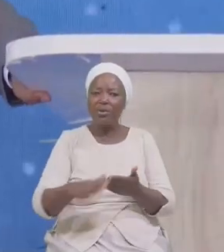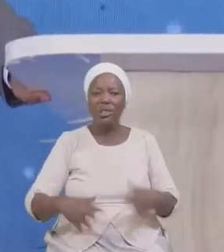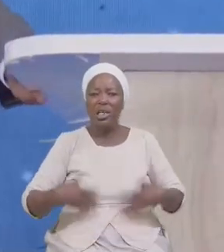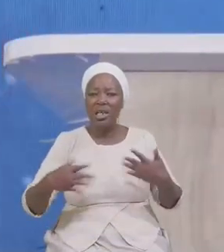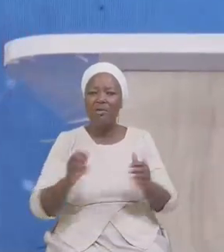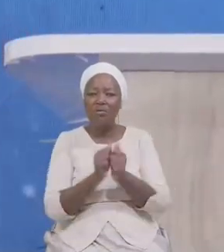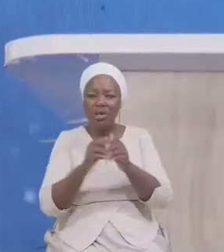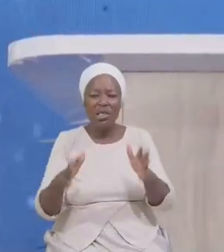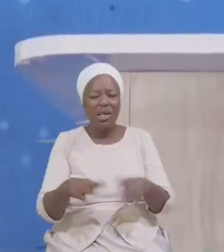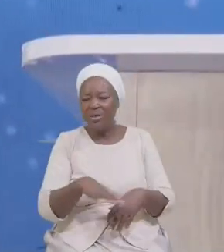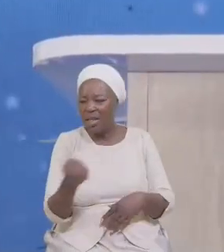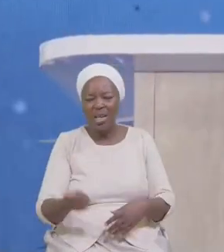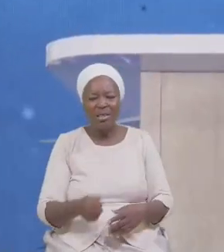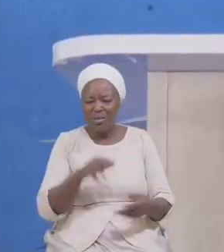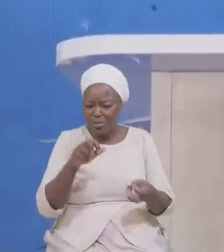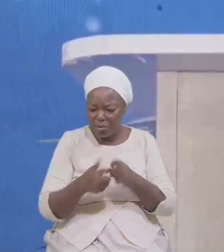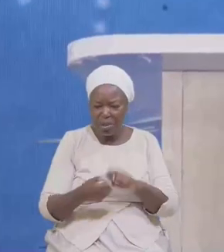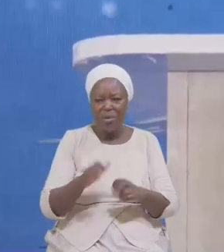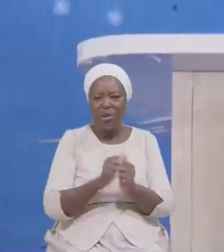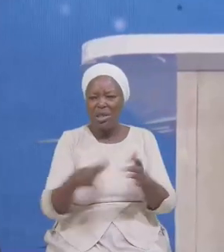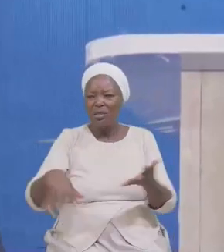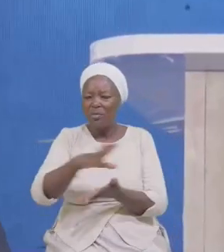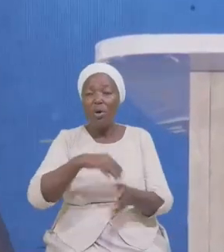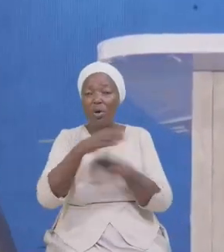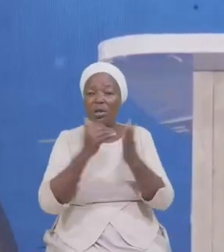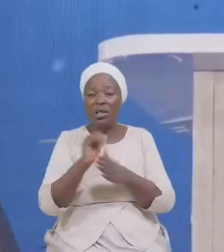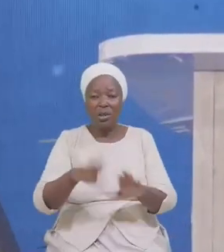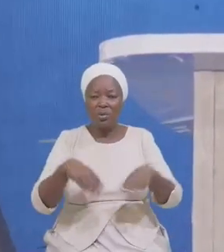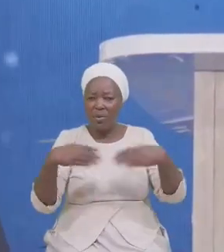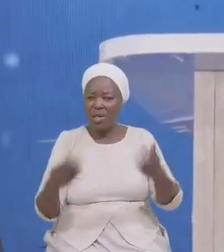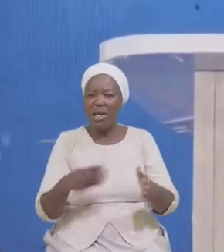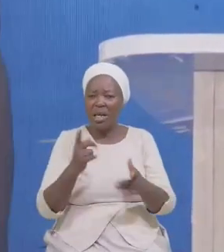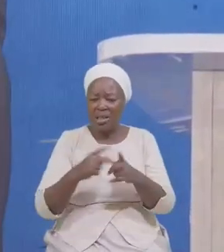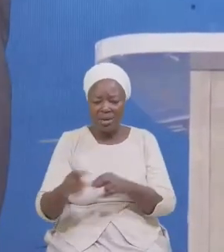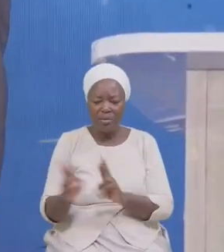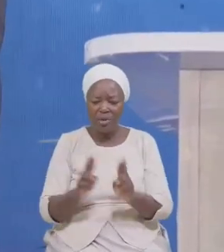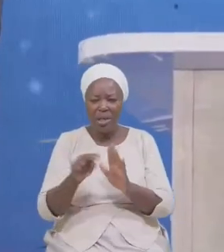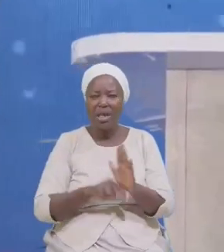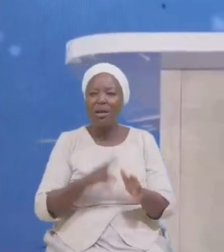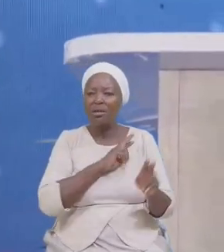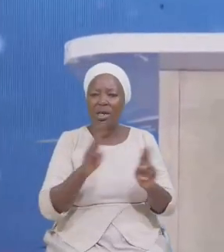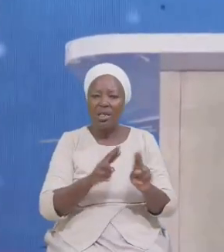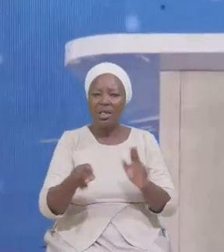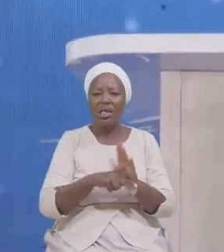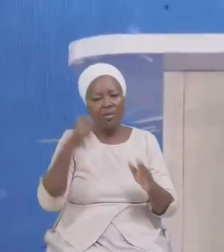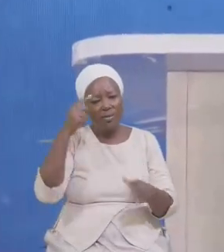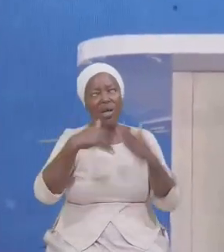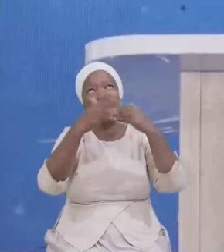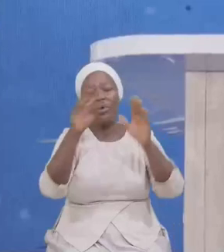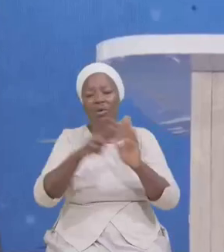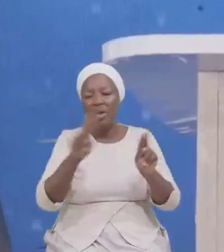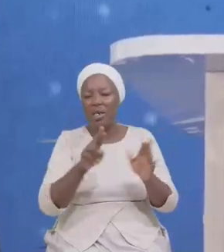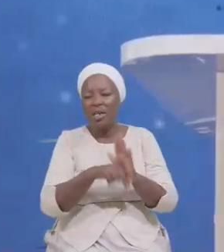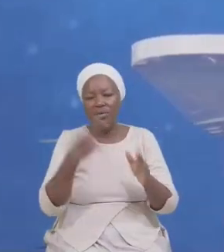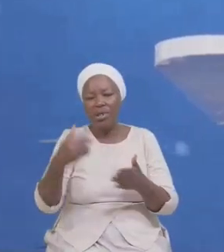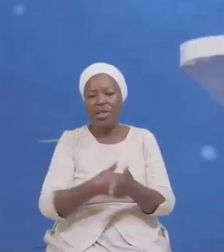sans interruption. Tout cela est pourvu. Alors, la préparation pour le ciel, la préparation pour la